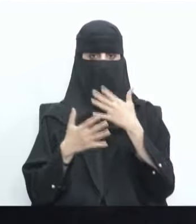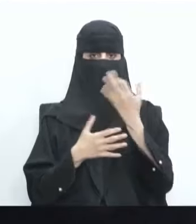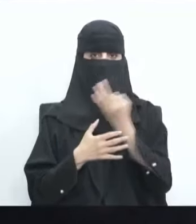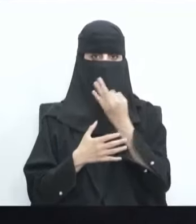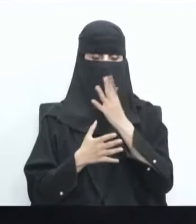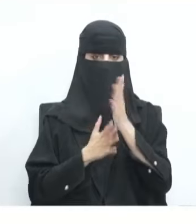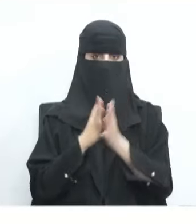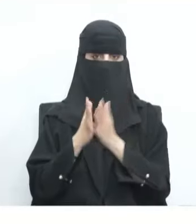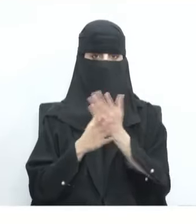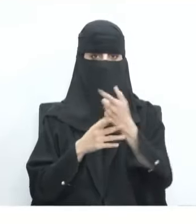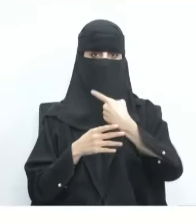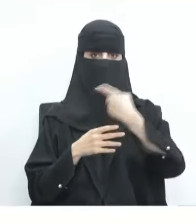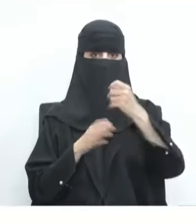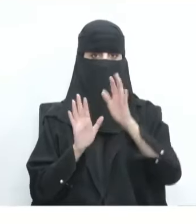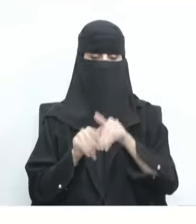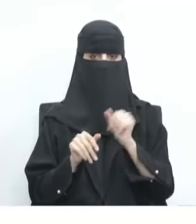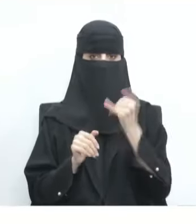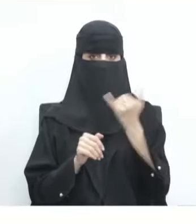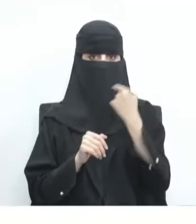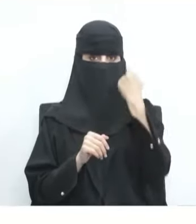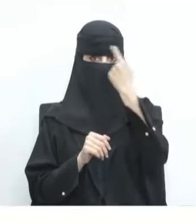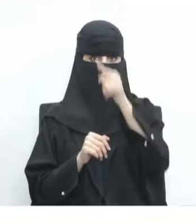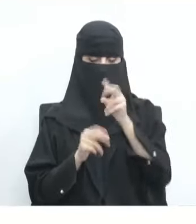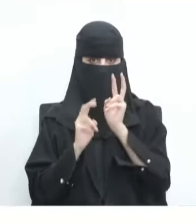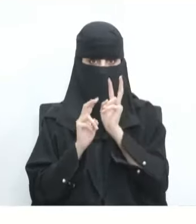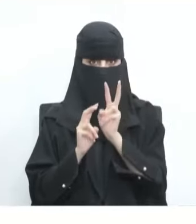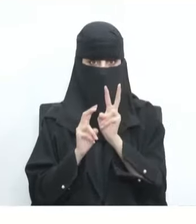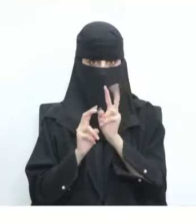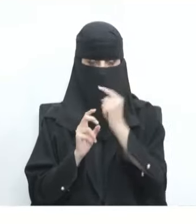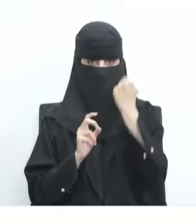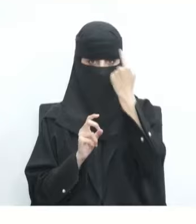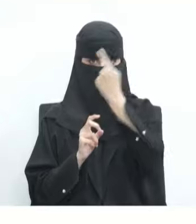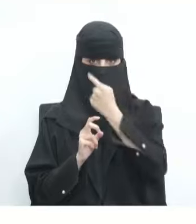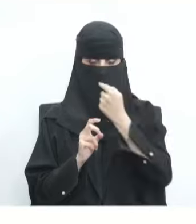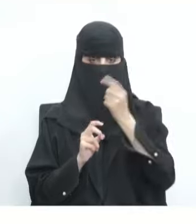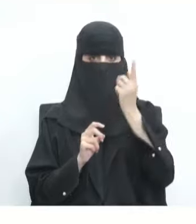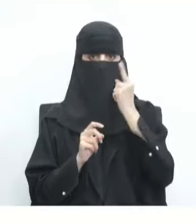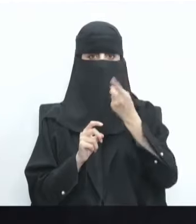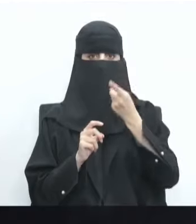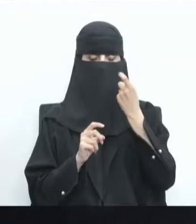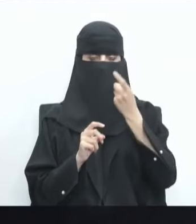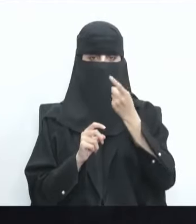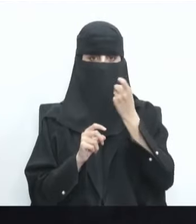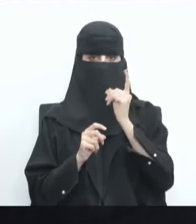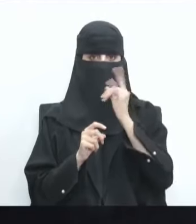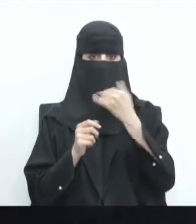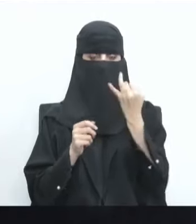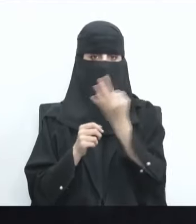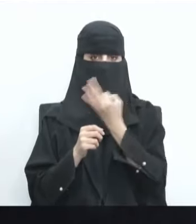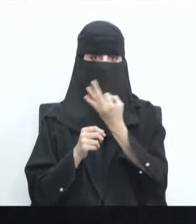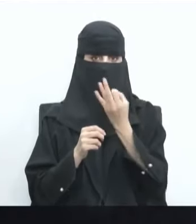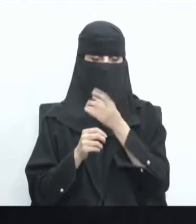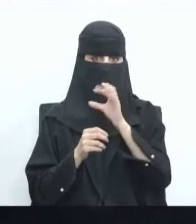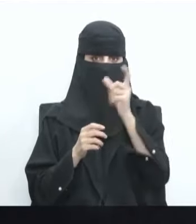ايضا اظهار ملامح الفهم للمتحدث وكذلك تجنب مقاطعه